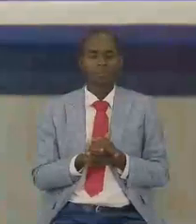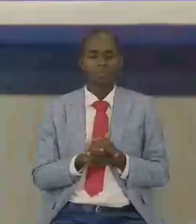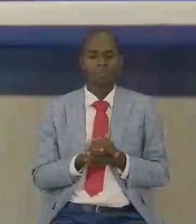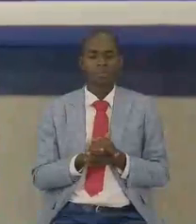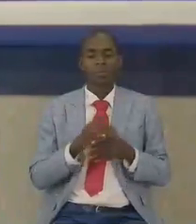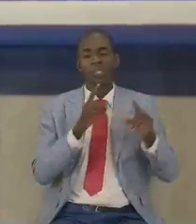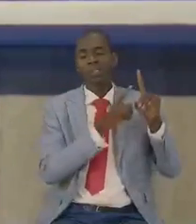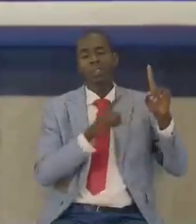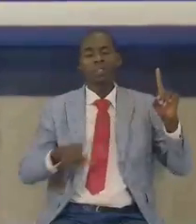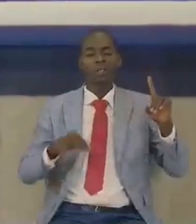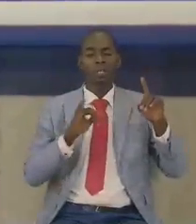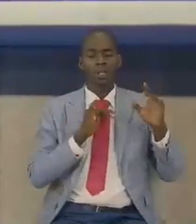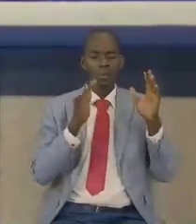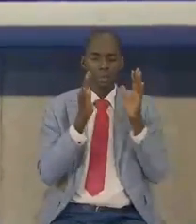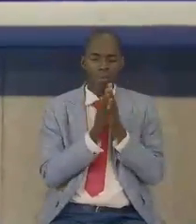Seigneur, je prie,